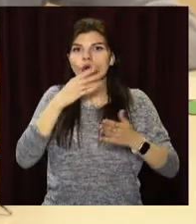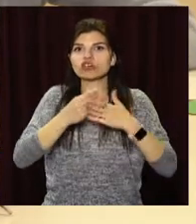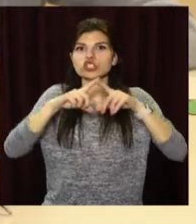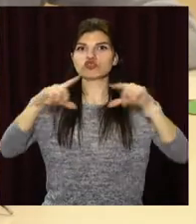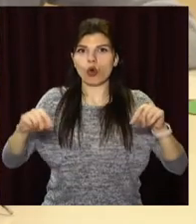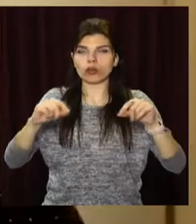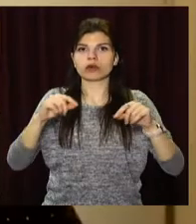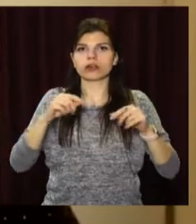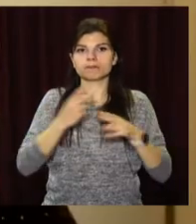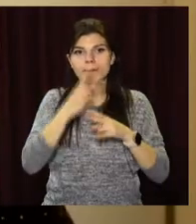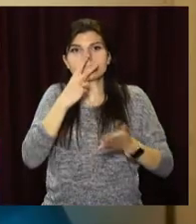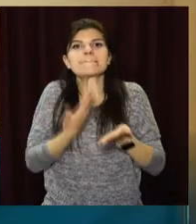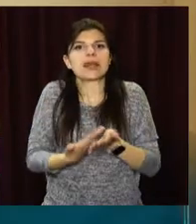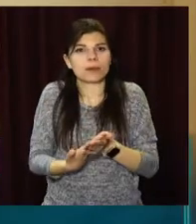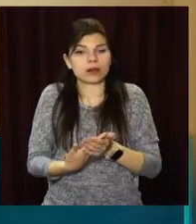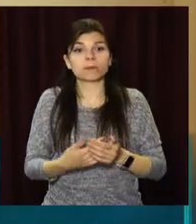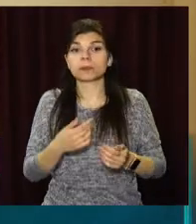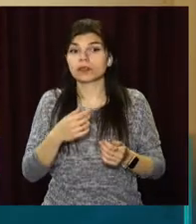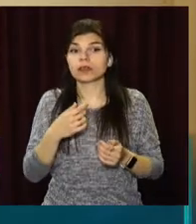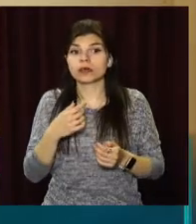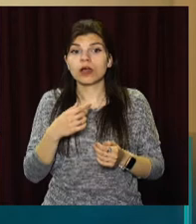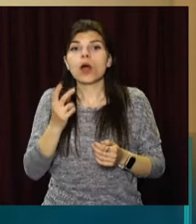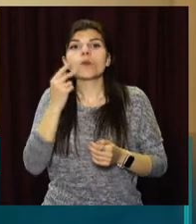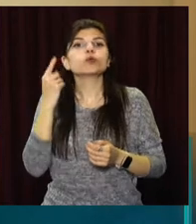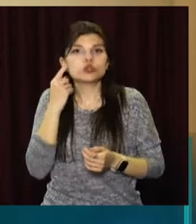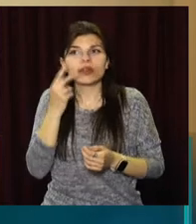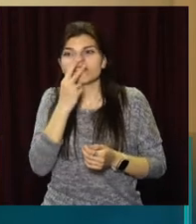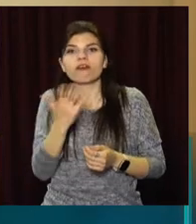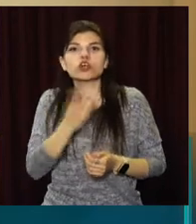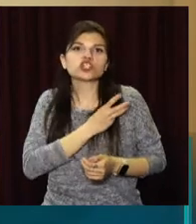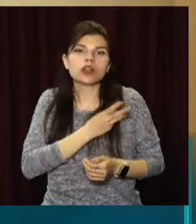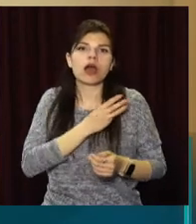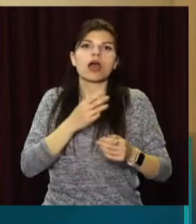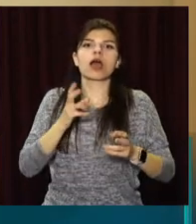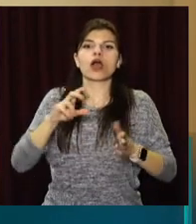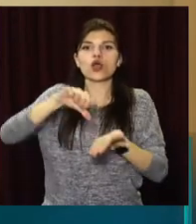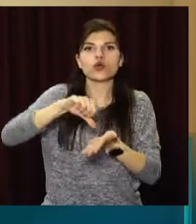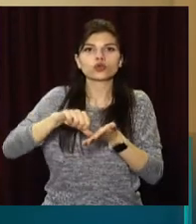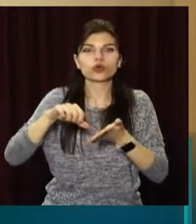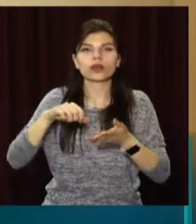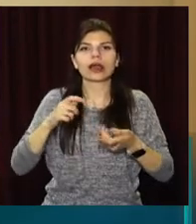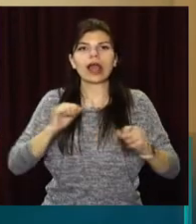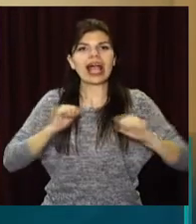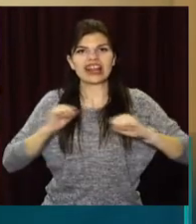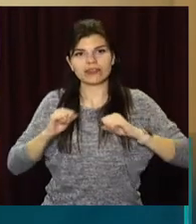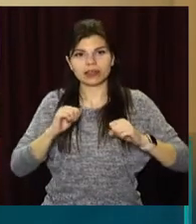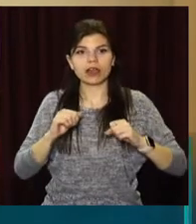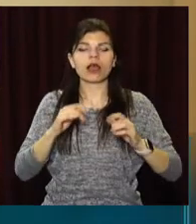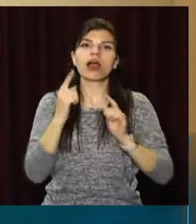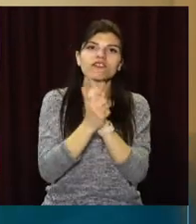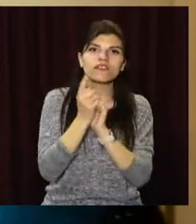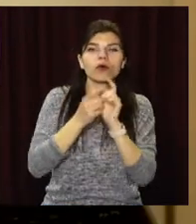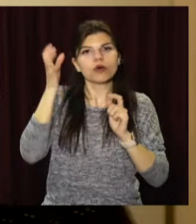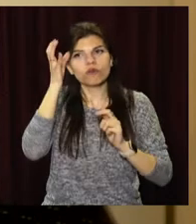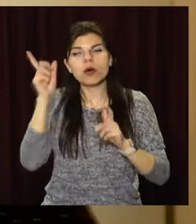школах та ліцеях. Почути їх побажання і їх бачення ролі керівника в організації розвитку і реформування